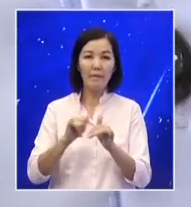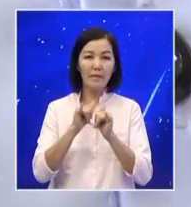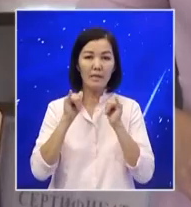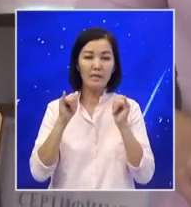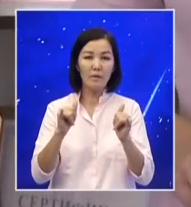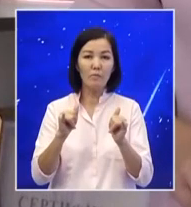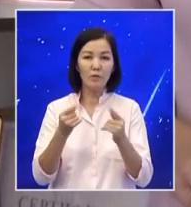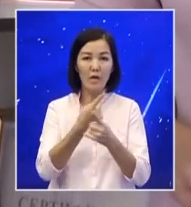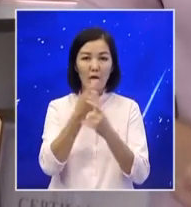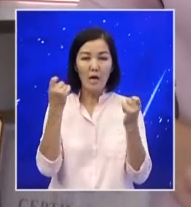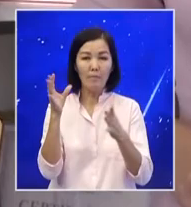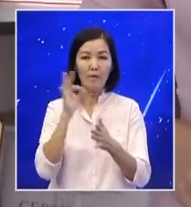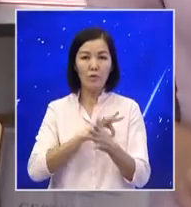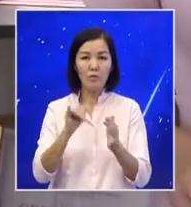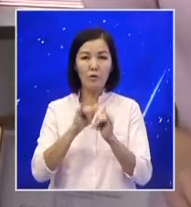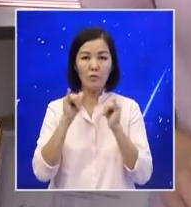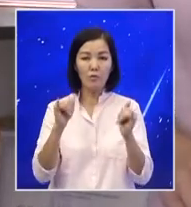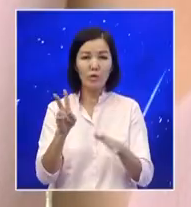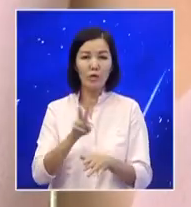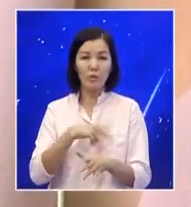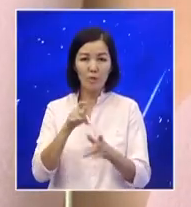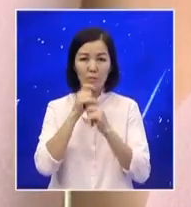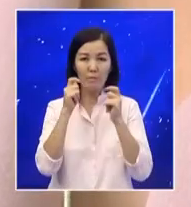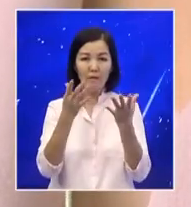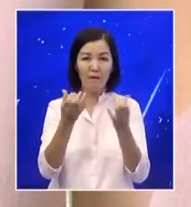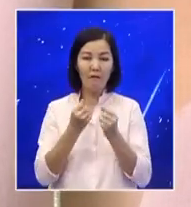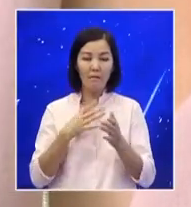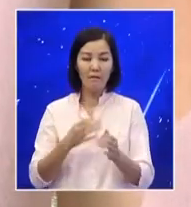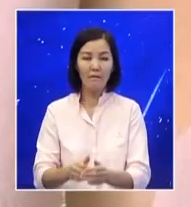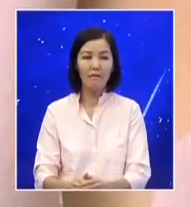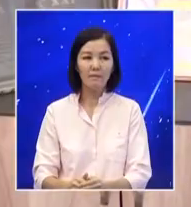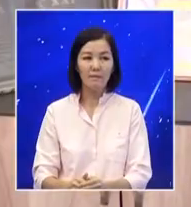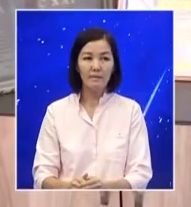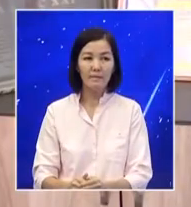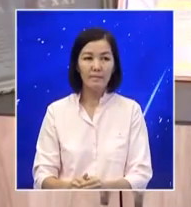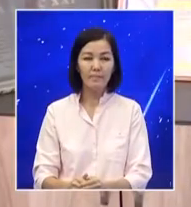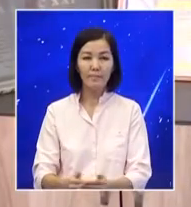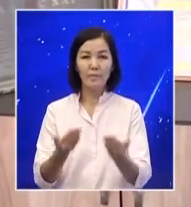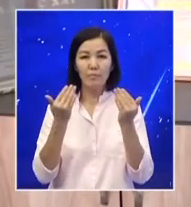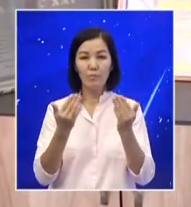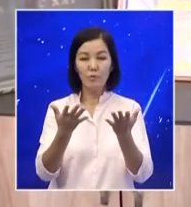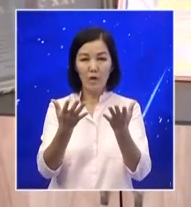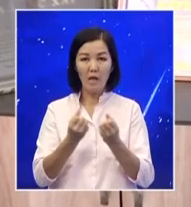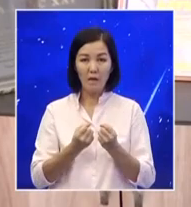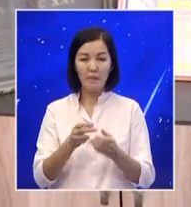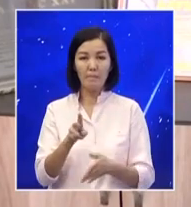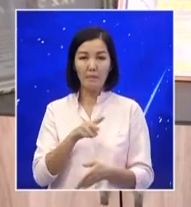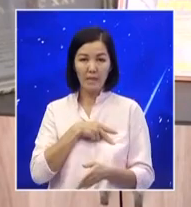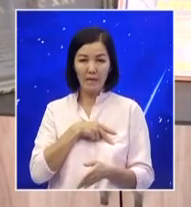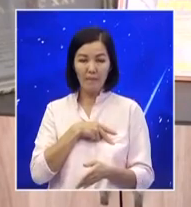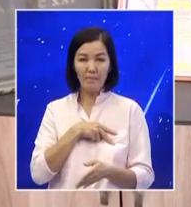үлес қосқан қос журналистің де кеуделері жарқырап, медаль тағып қайтты. Ал бүгінгі менің алып жатқаным